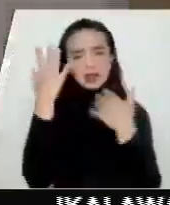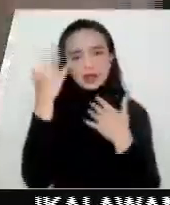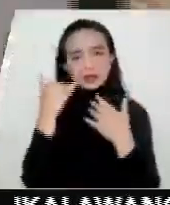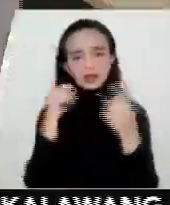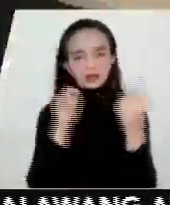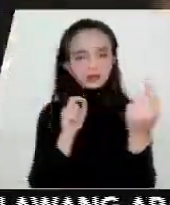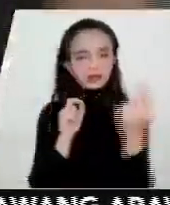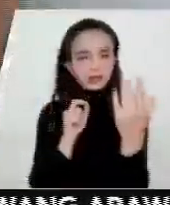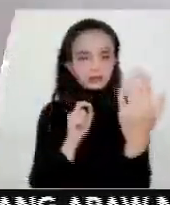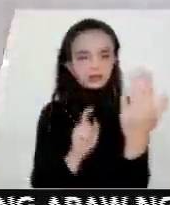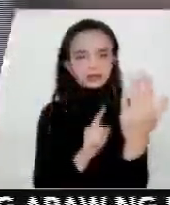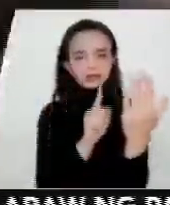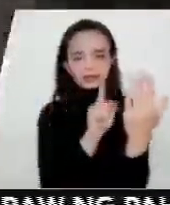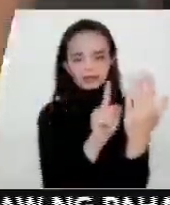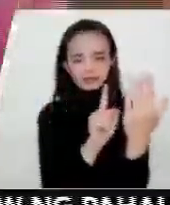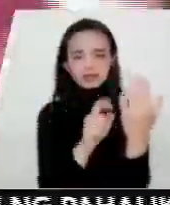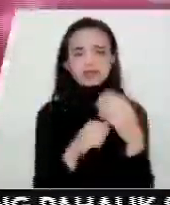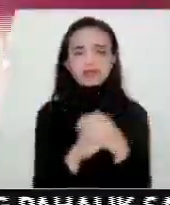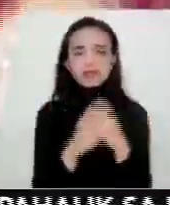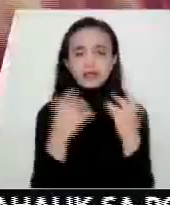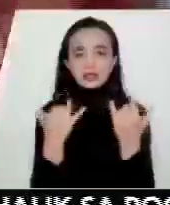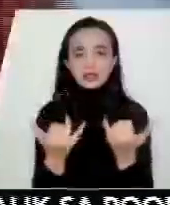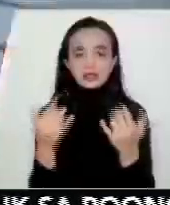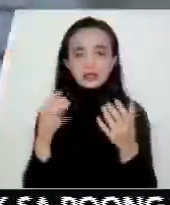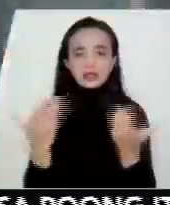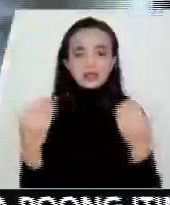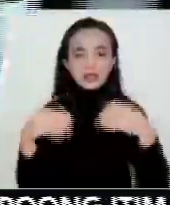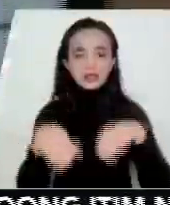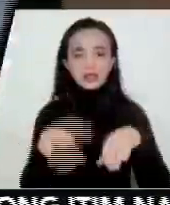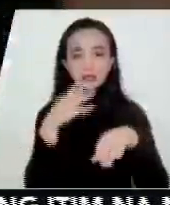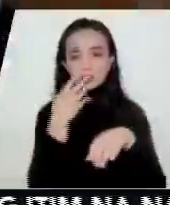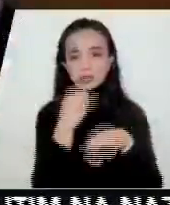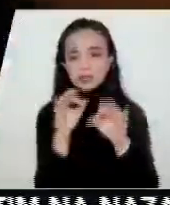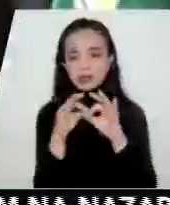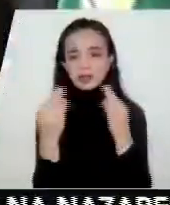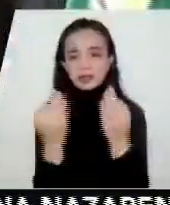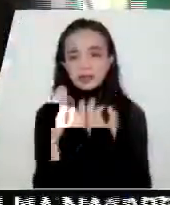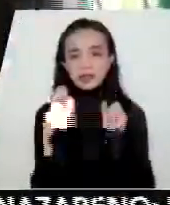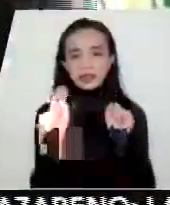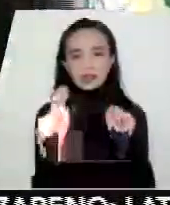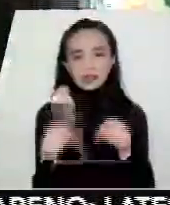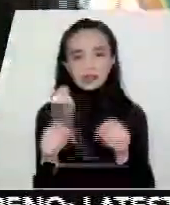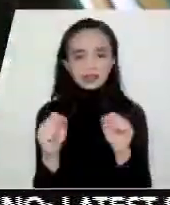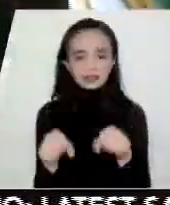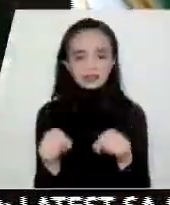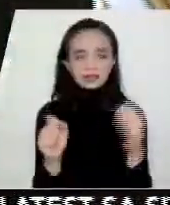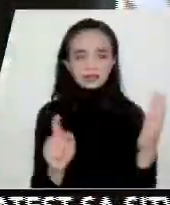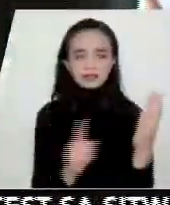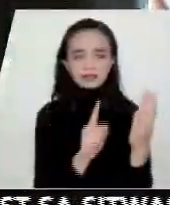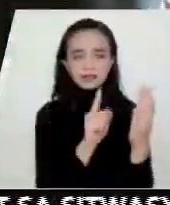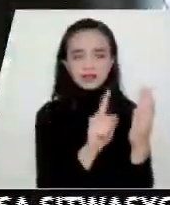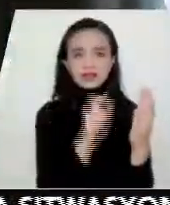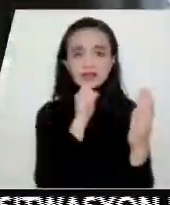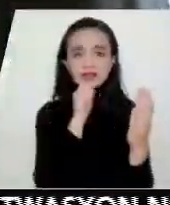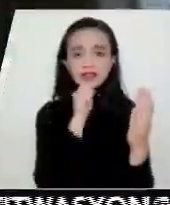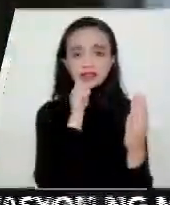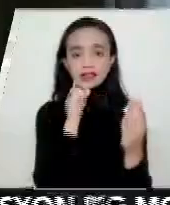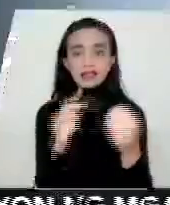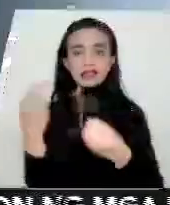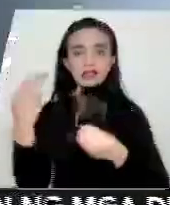Poon. Pagkakataon din ito para sa mga pamilyang may maliliit na anak na makalapit sa imahe ng Poon nang hindi na sumasali sa mismong